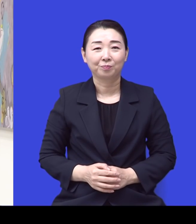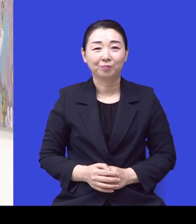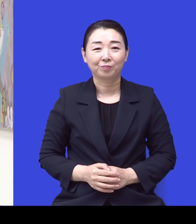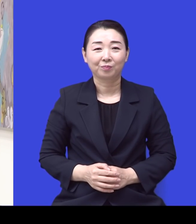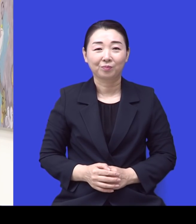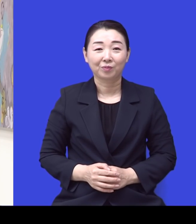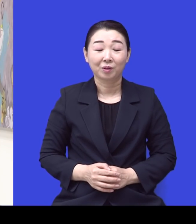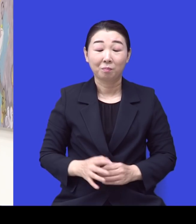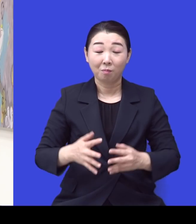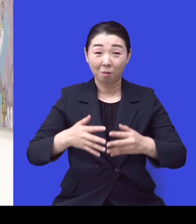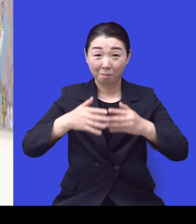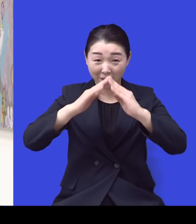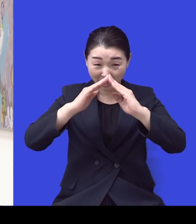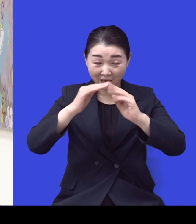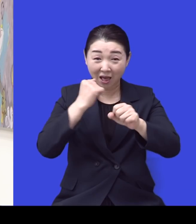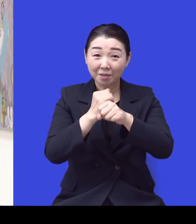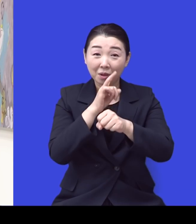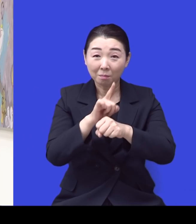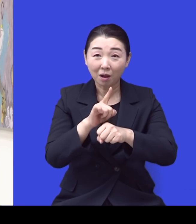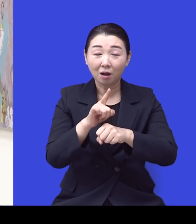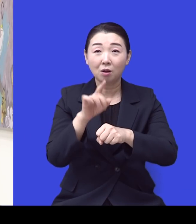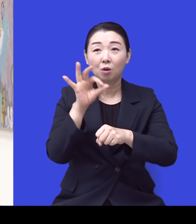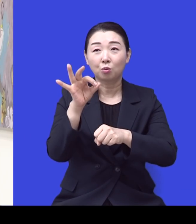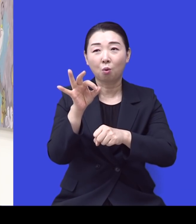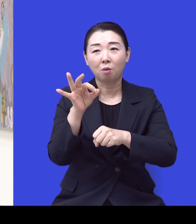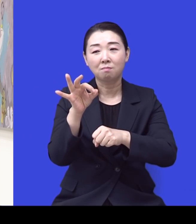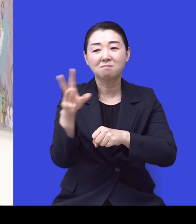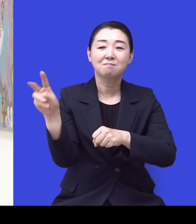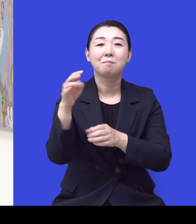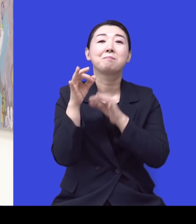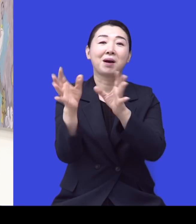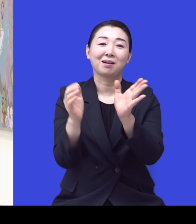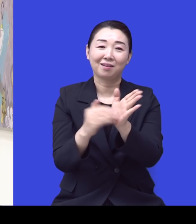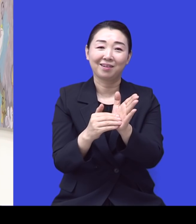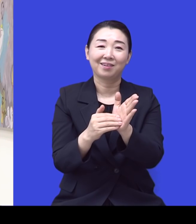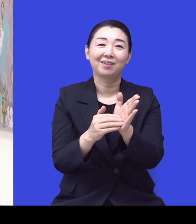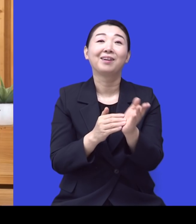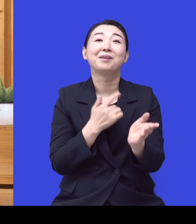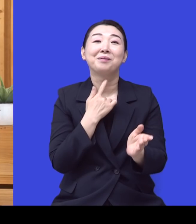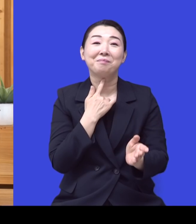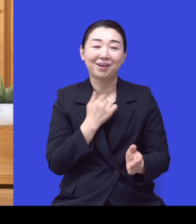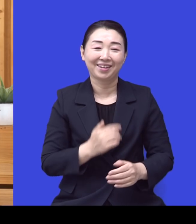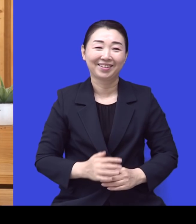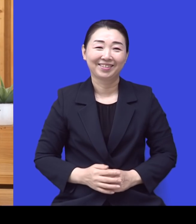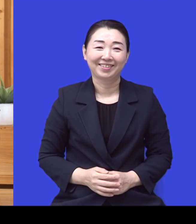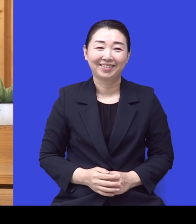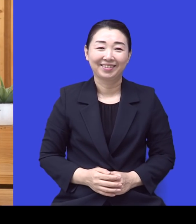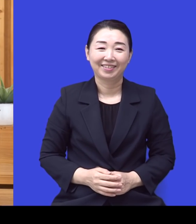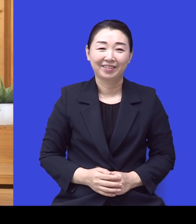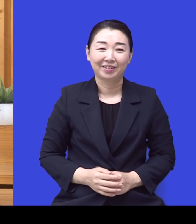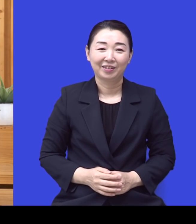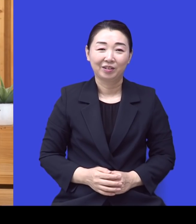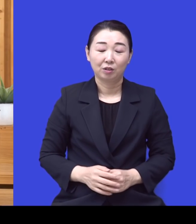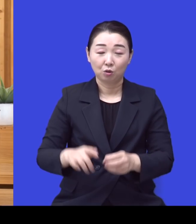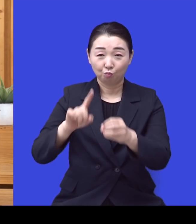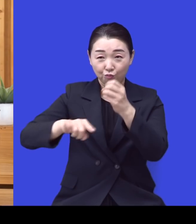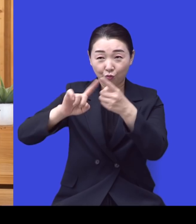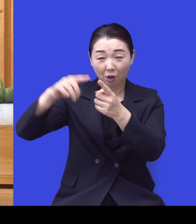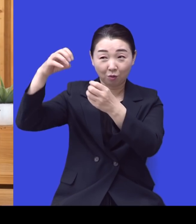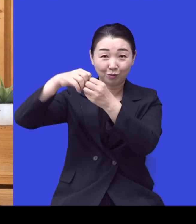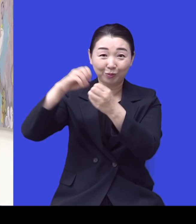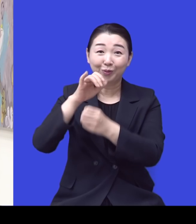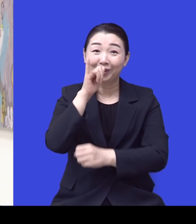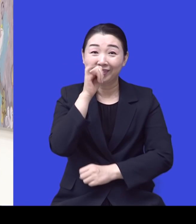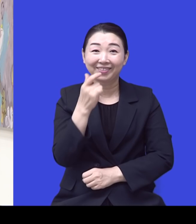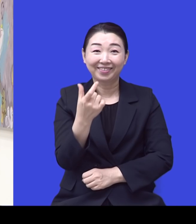짓는다고 하면 거액을 헌금하시고. 드리시고 예. 네, 그랬던. 그럼 뭐 정통적인 불교 네, 집안이시네요.